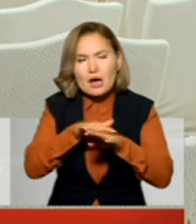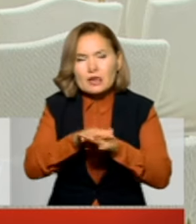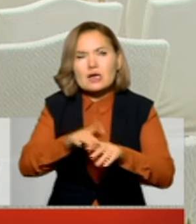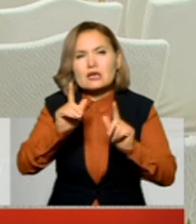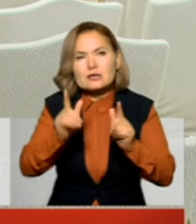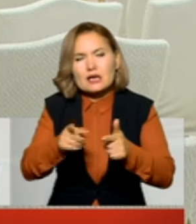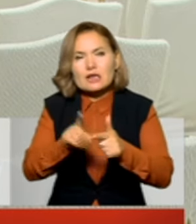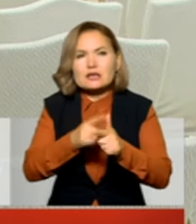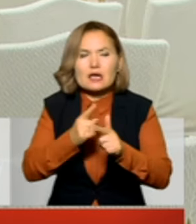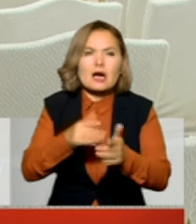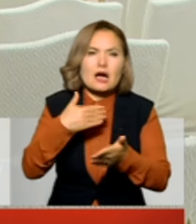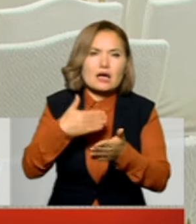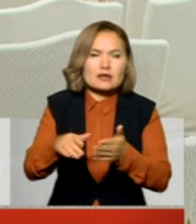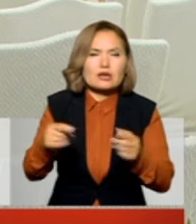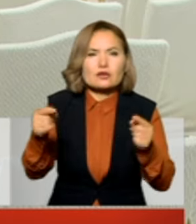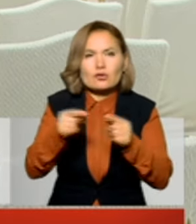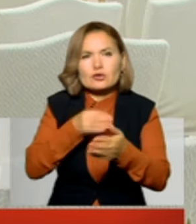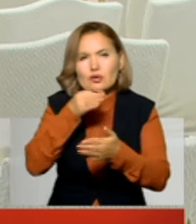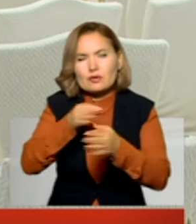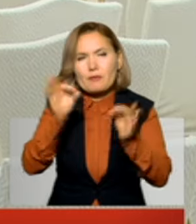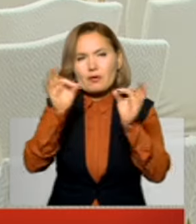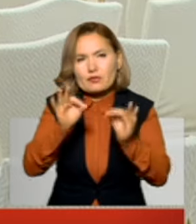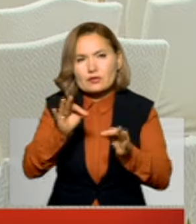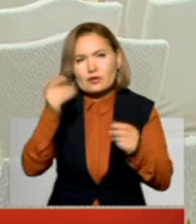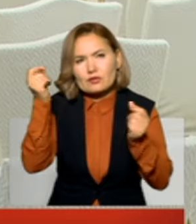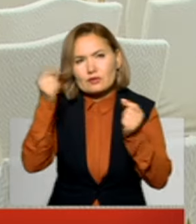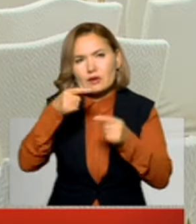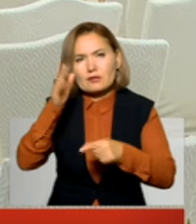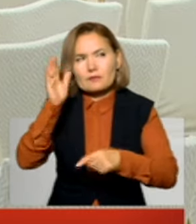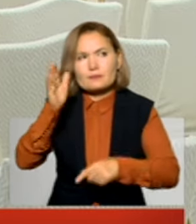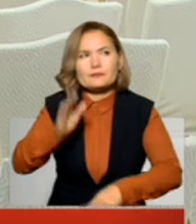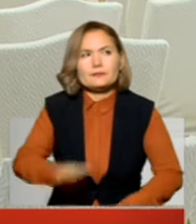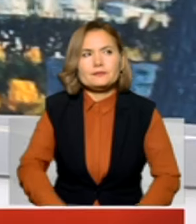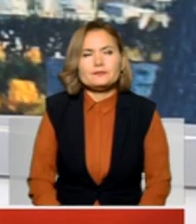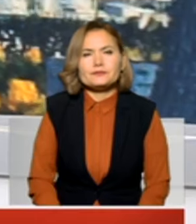болады. Серік Жұмабек, Айдос Тұрғынов, Қазақстан ұлттық арнасы, Астана.